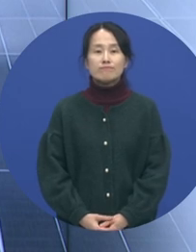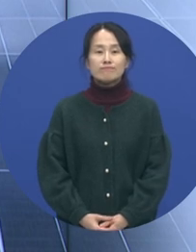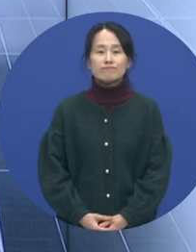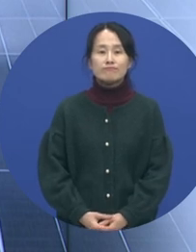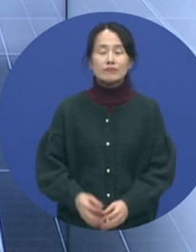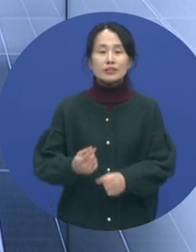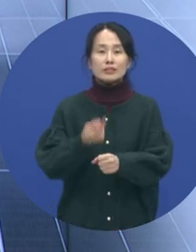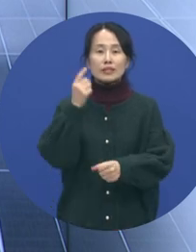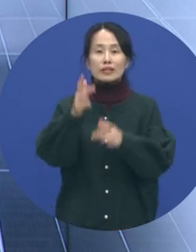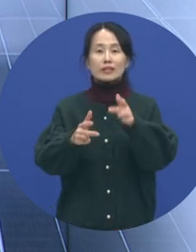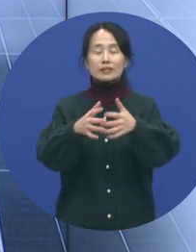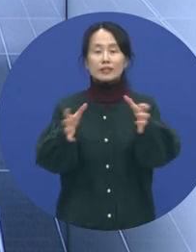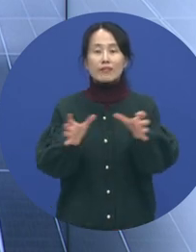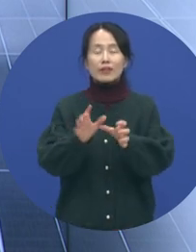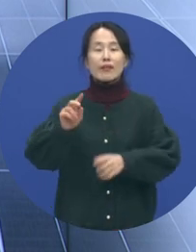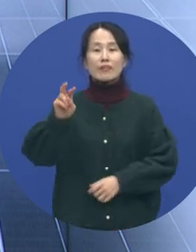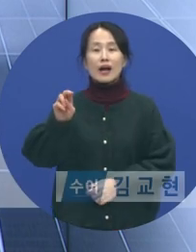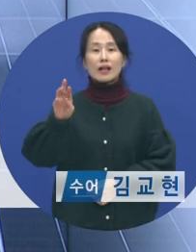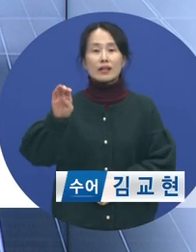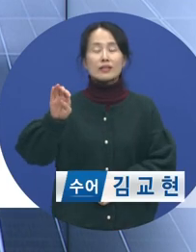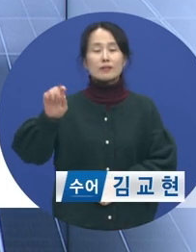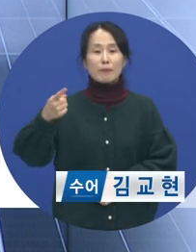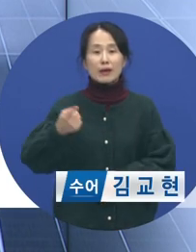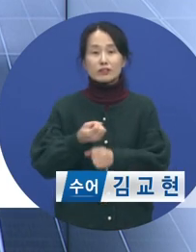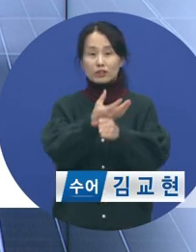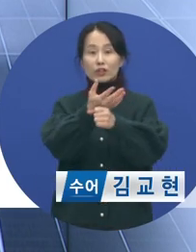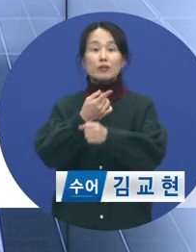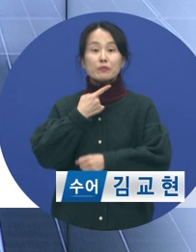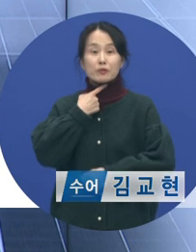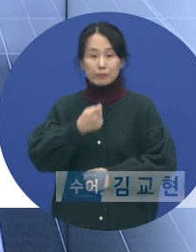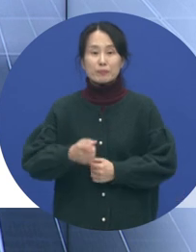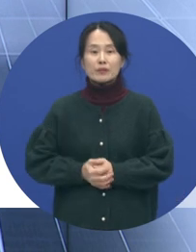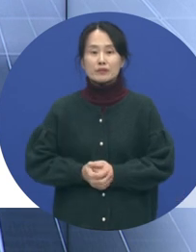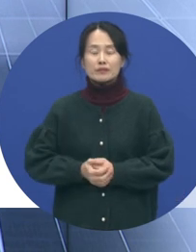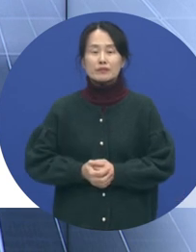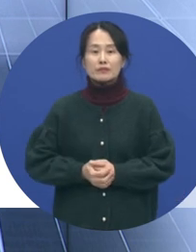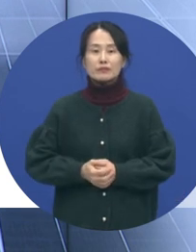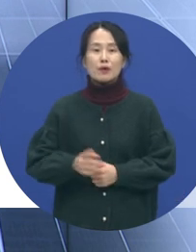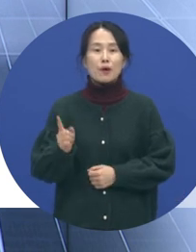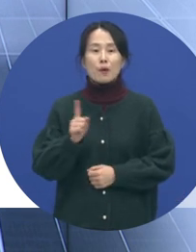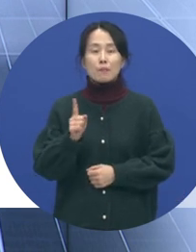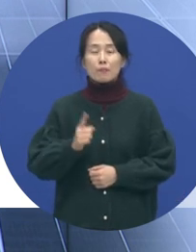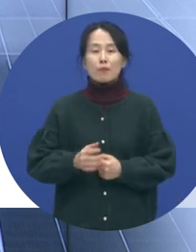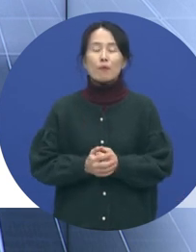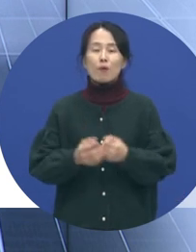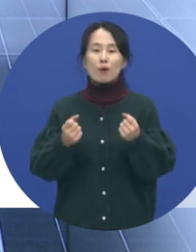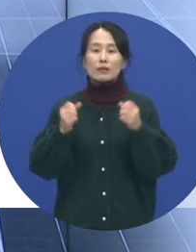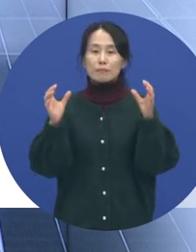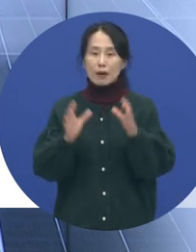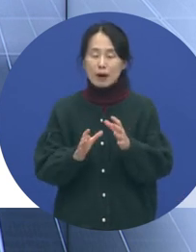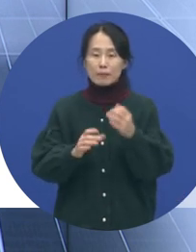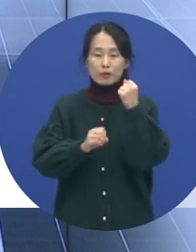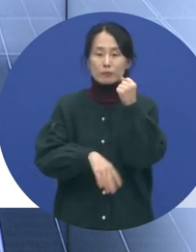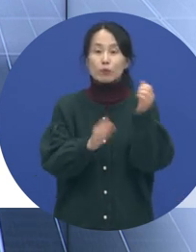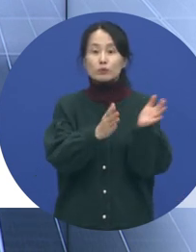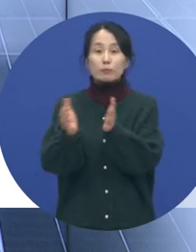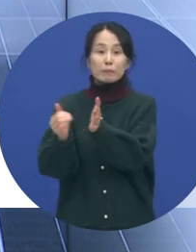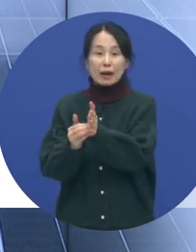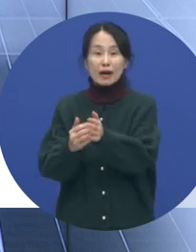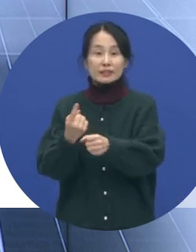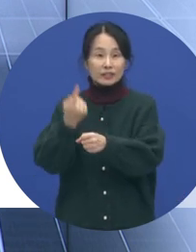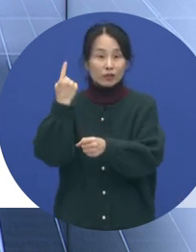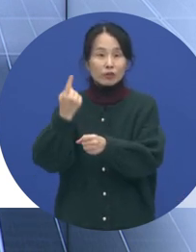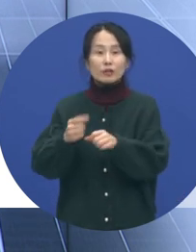지난해 산단 아리백 전해드린 적이 있는데요. 지난해 투자사들과 협약을 맺고 협력 모델을 구축하며 기반을 다졌다면